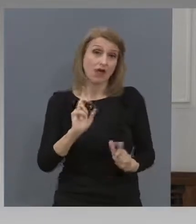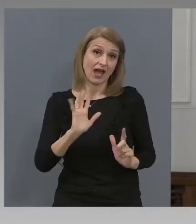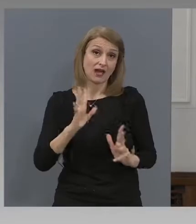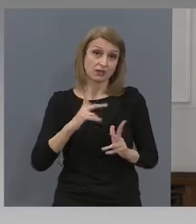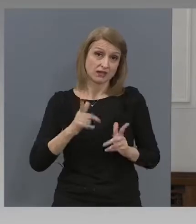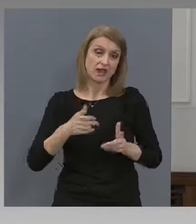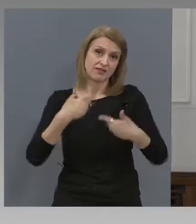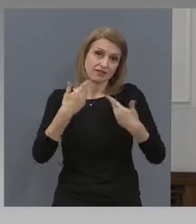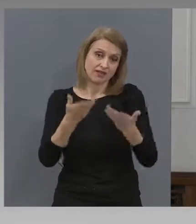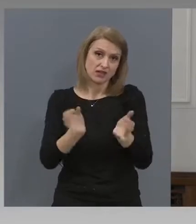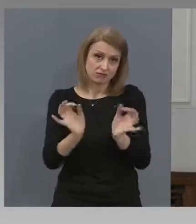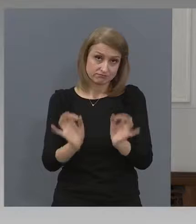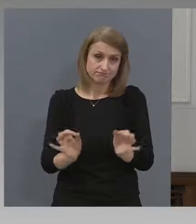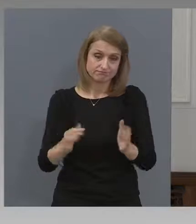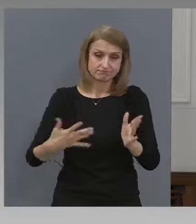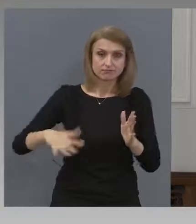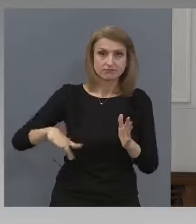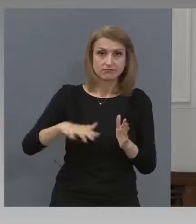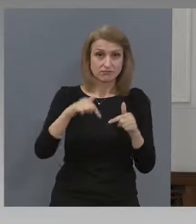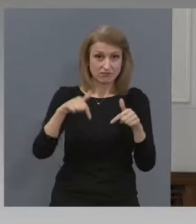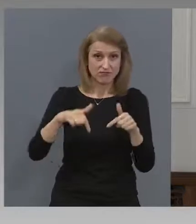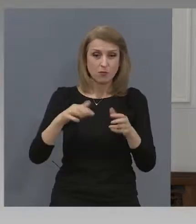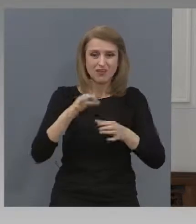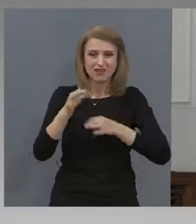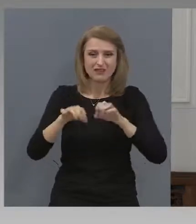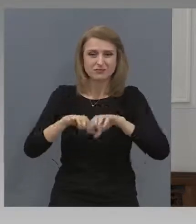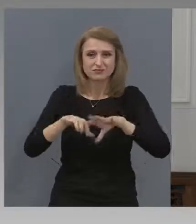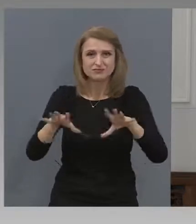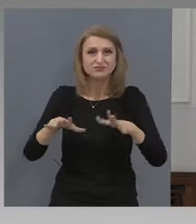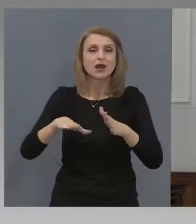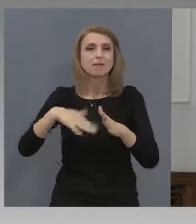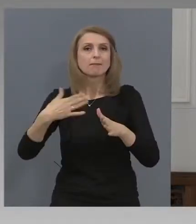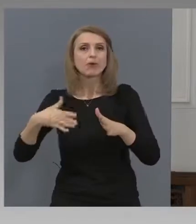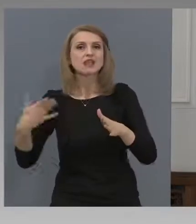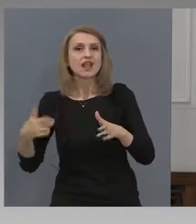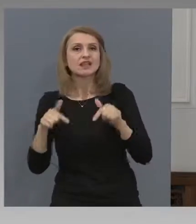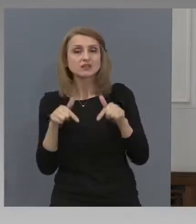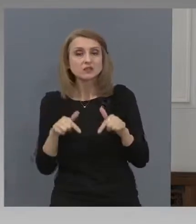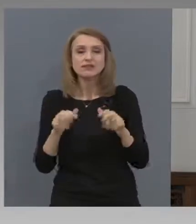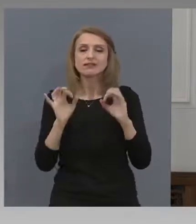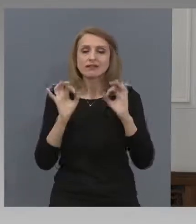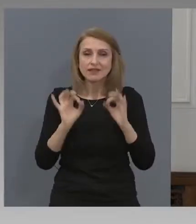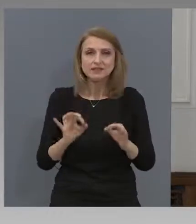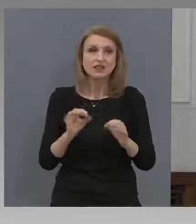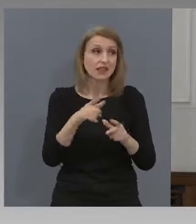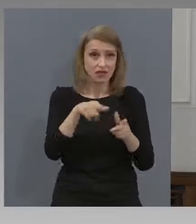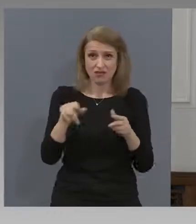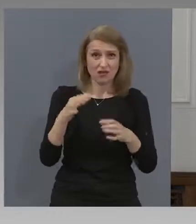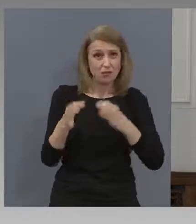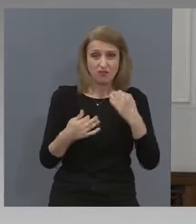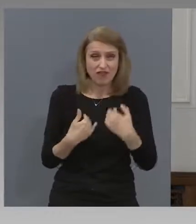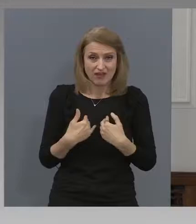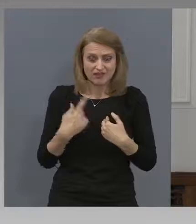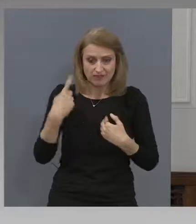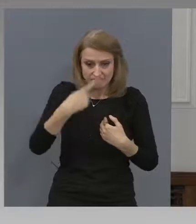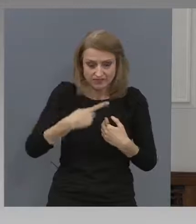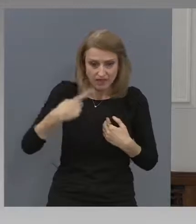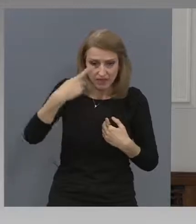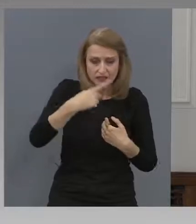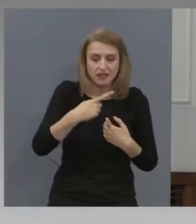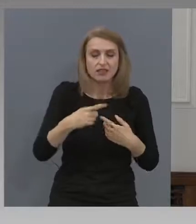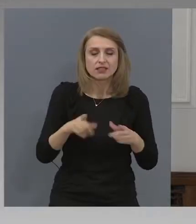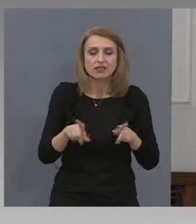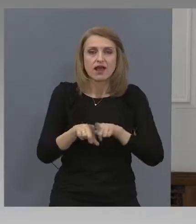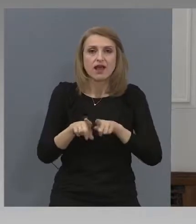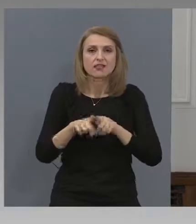в момента във връзка с пандемията и последиците от нея, повярвайте, наистина ежедневието ми е като в